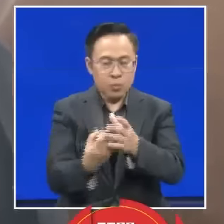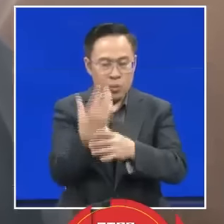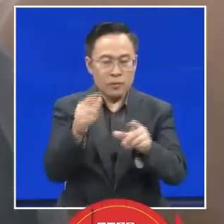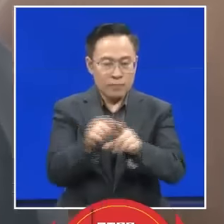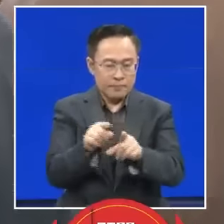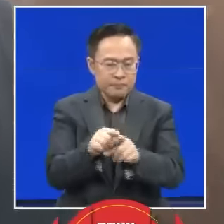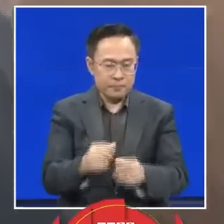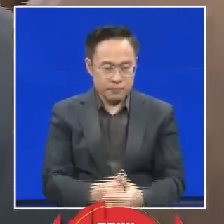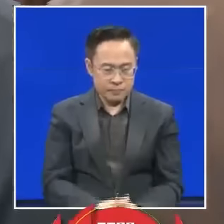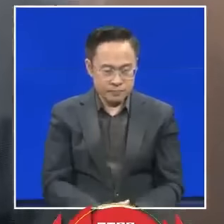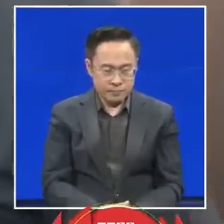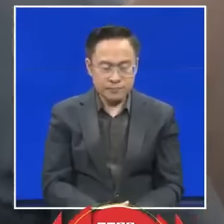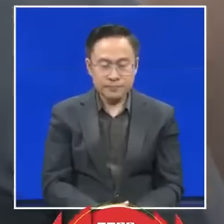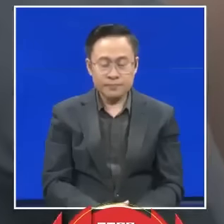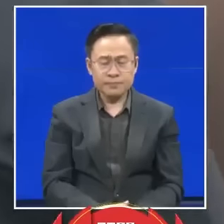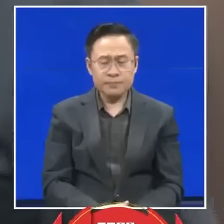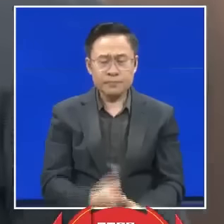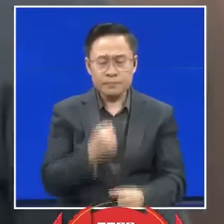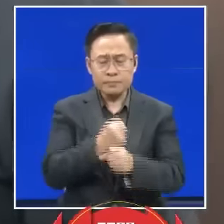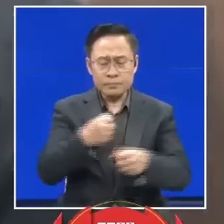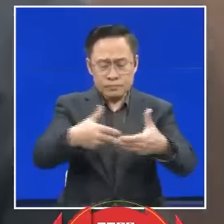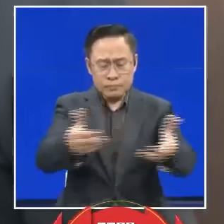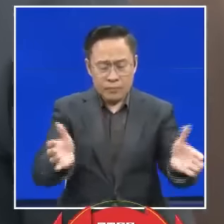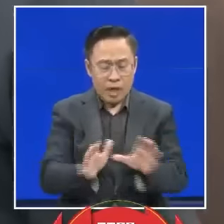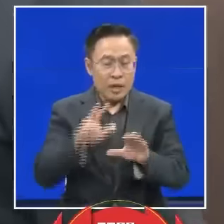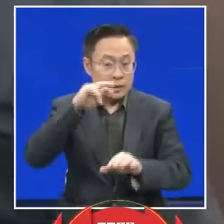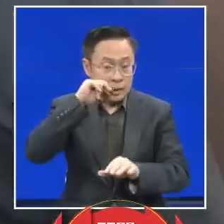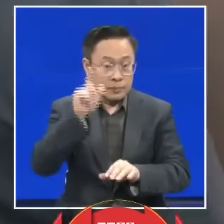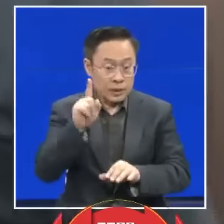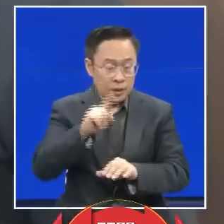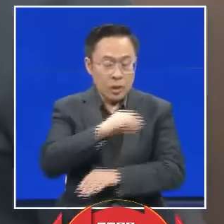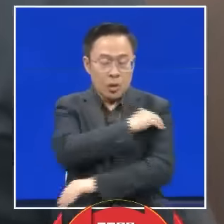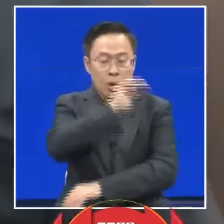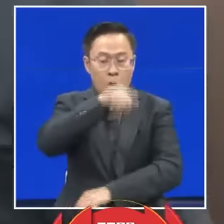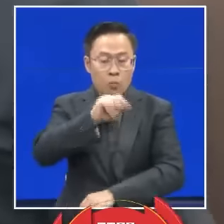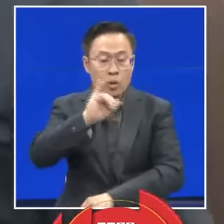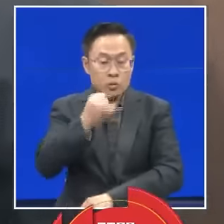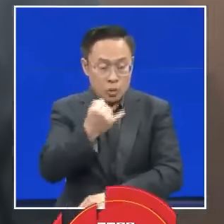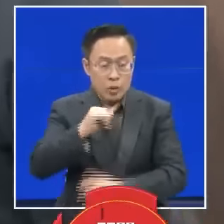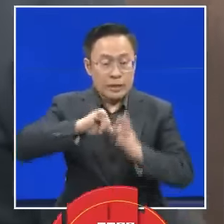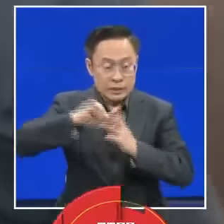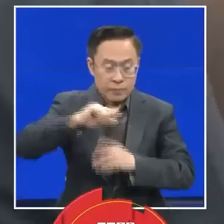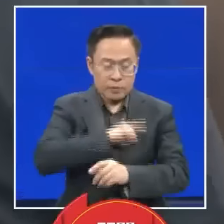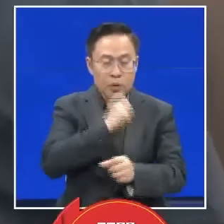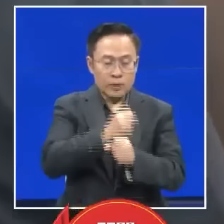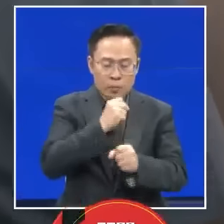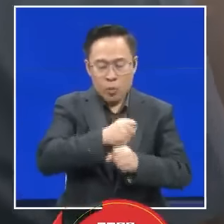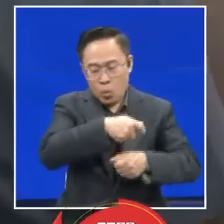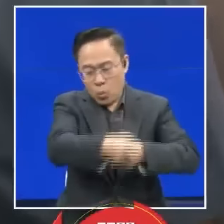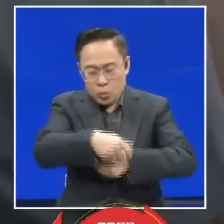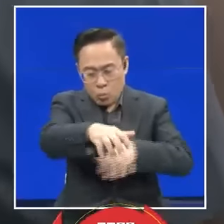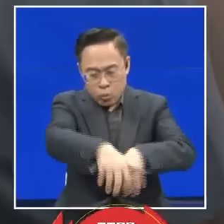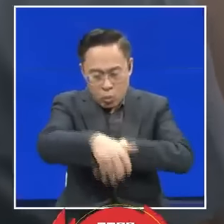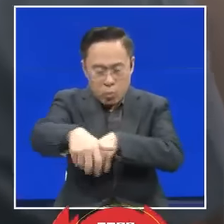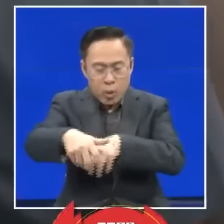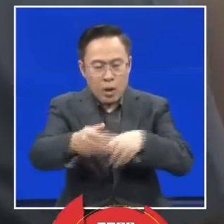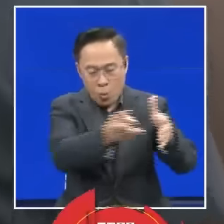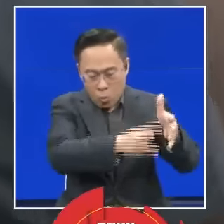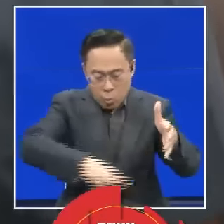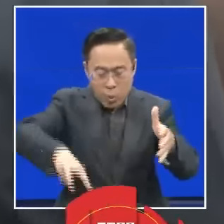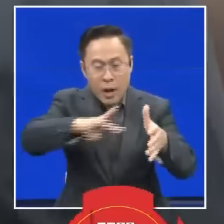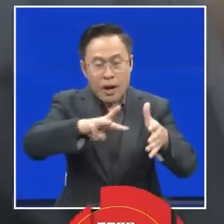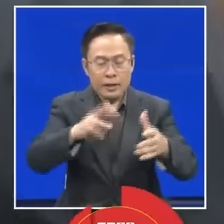างเก็บน้ำหนองเขียวแห่งนี้นะครับองค์การบริหารส่วนจังหวัดเชียงใหม่กำลังเร่งดำเนินการฟื้นฟูเป็นสระเก็บน้ำหนอง